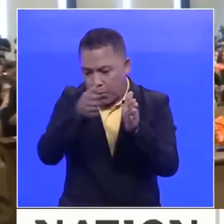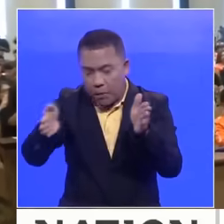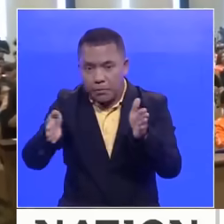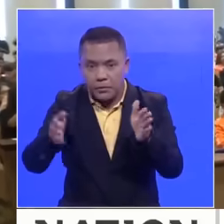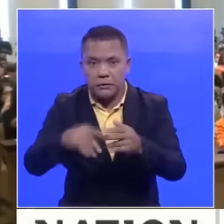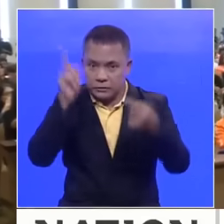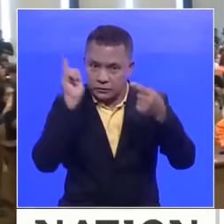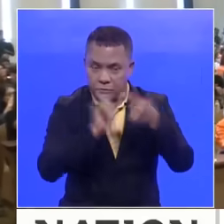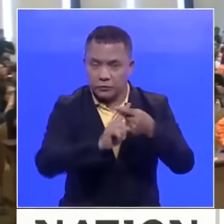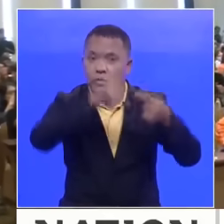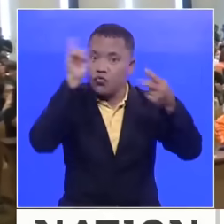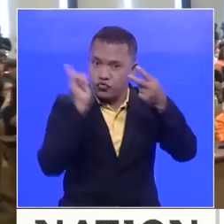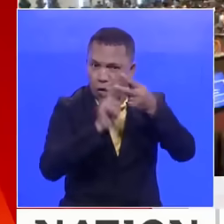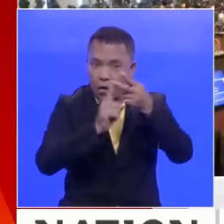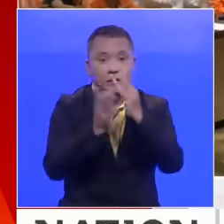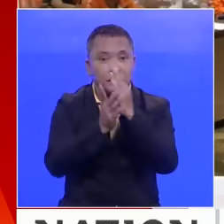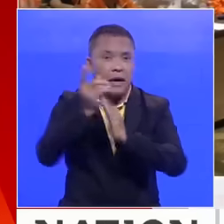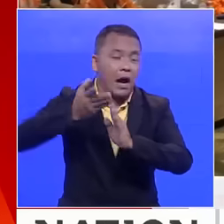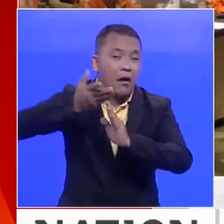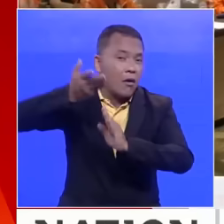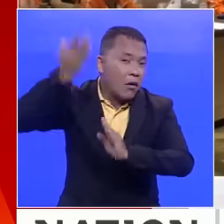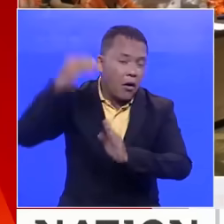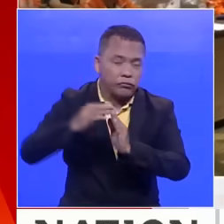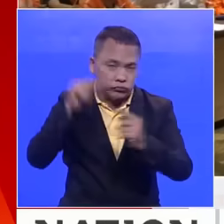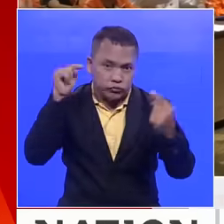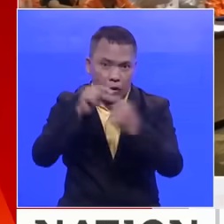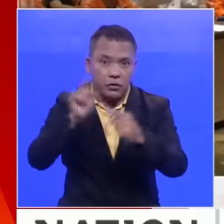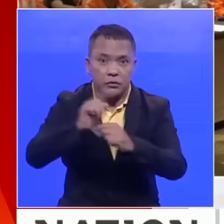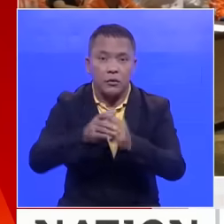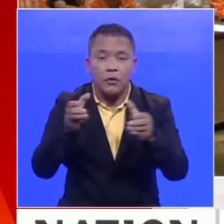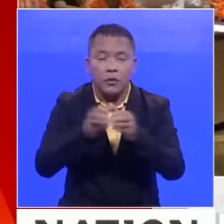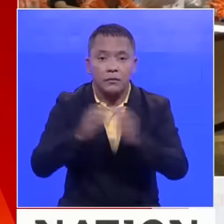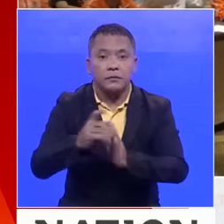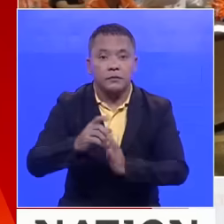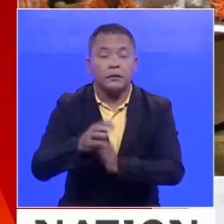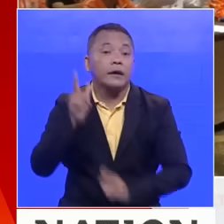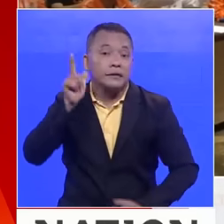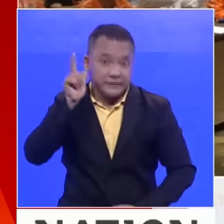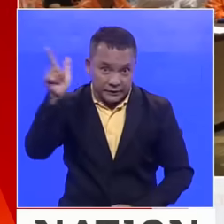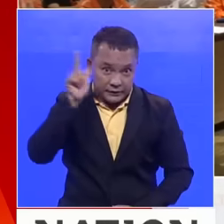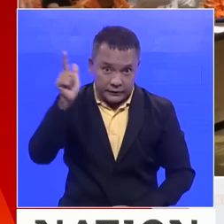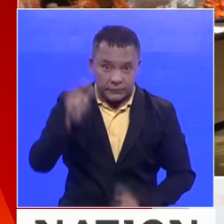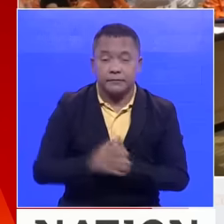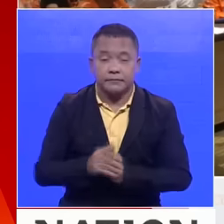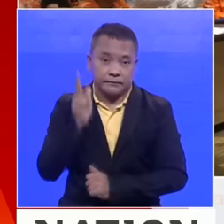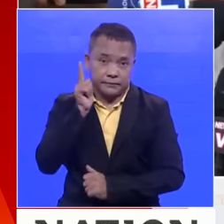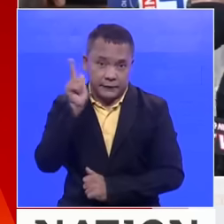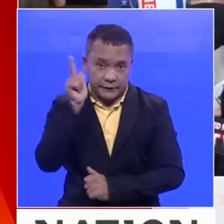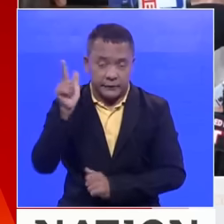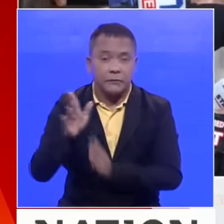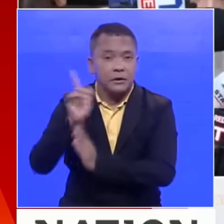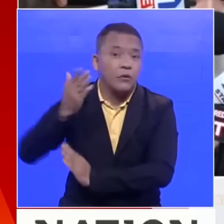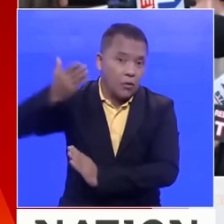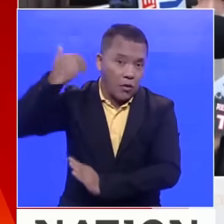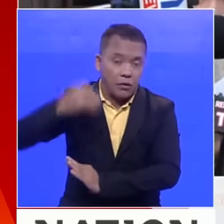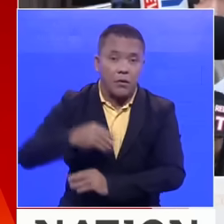คดีนึงที่โอ้โหตลอดทั้งสัปดาห์มีการโฟกัสกันเยอะมากก็คือคดีของคุณทักษิณชินวัตรนะคะก็ก่อนหน้านี้เองเนี่ยคุณหมอ